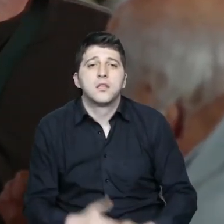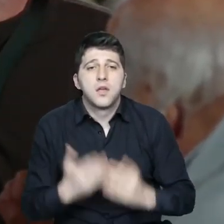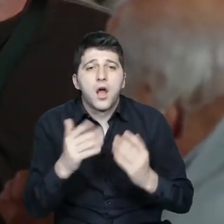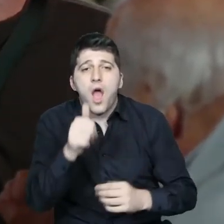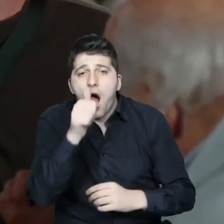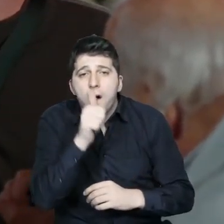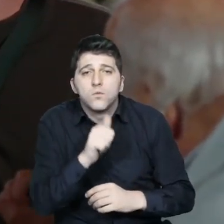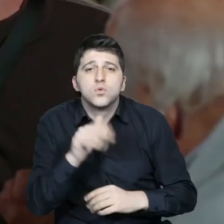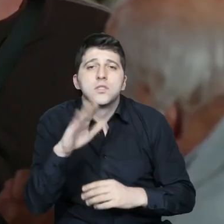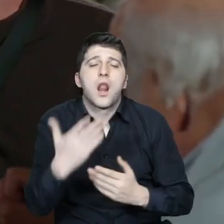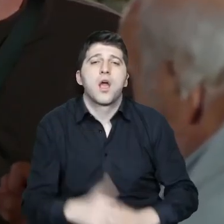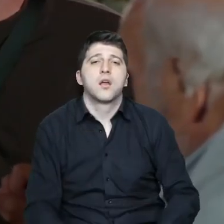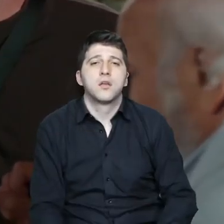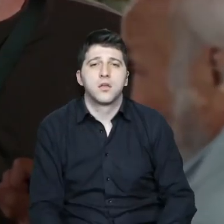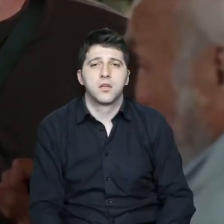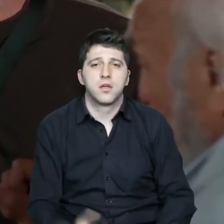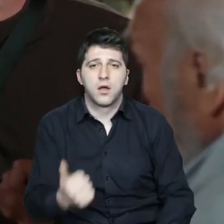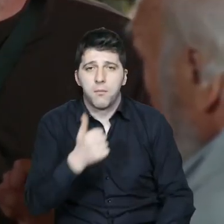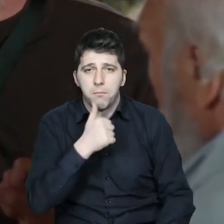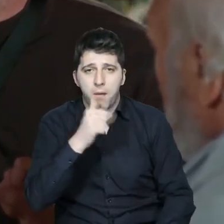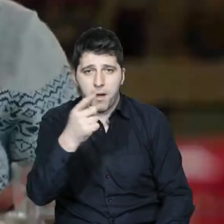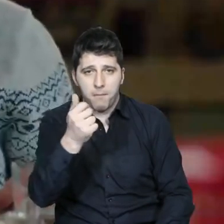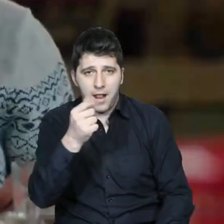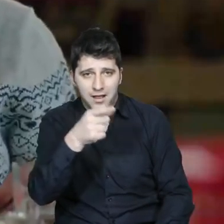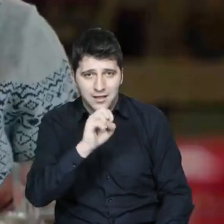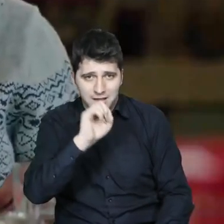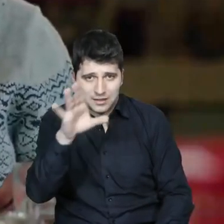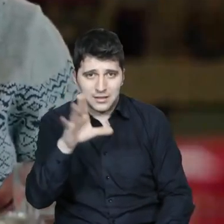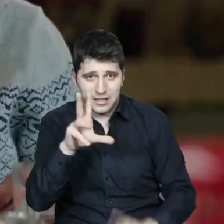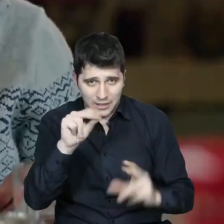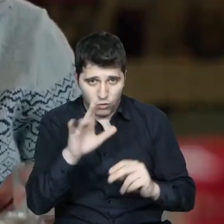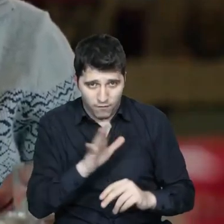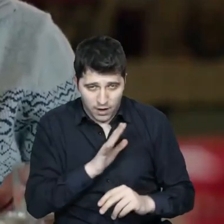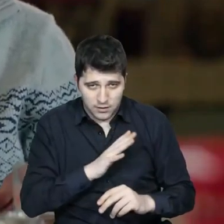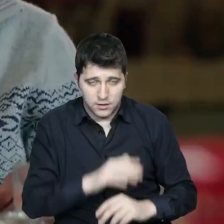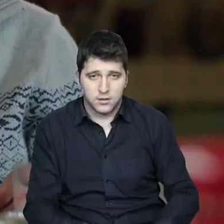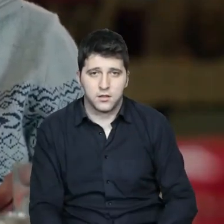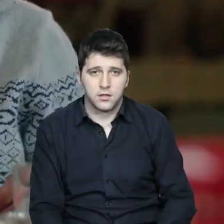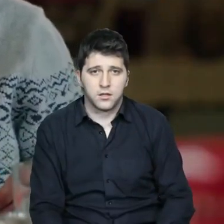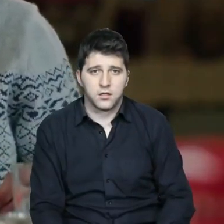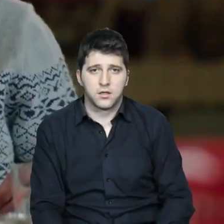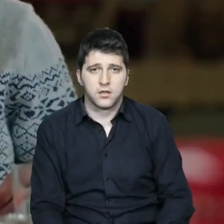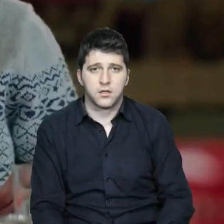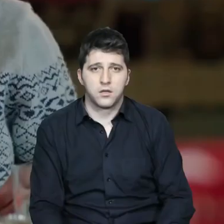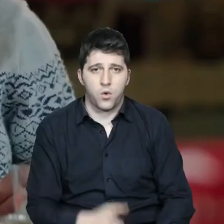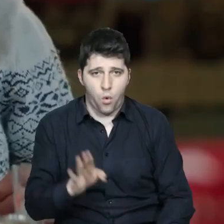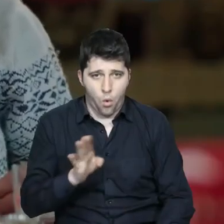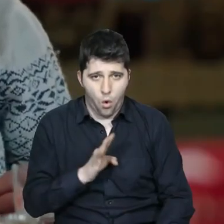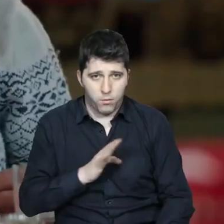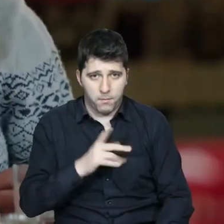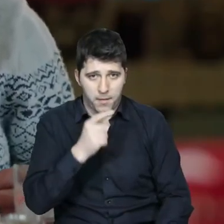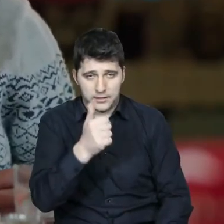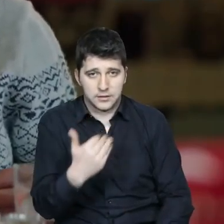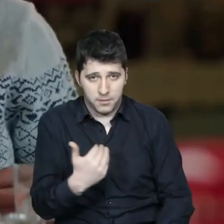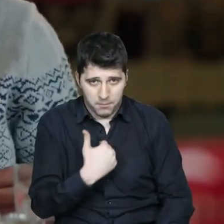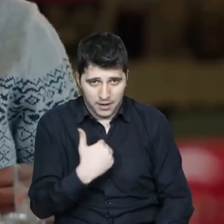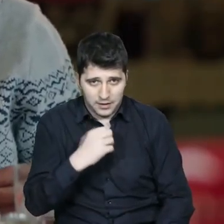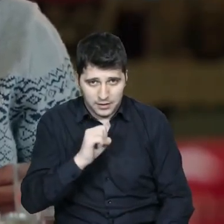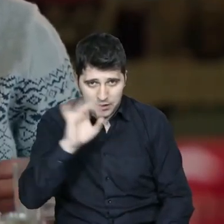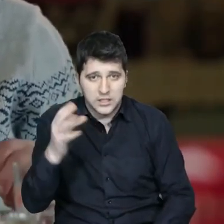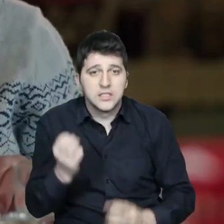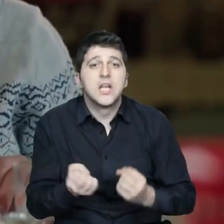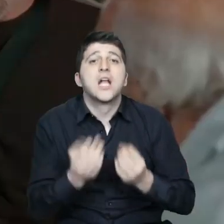Yani 600 lira. Babanın parası seni yollamaya yetiyor da. Oğlumun parası beni